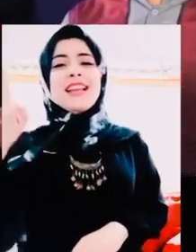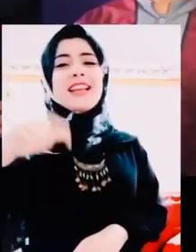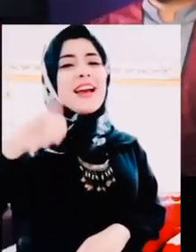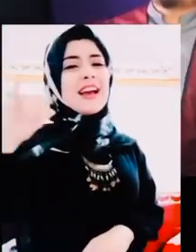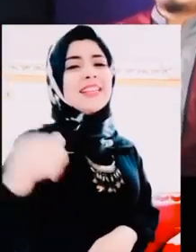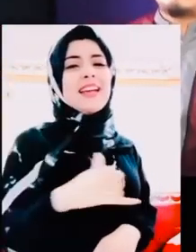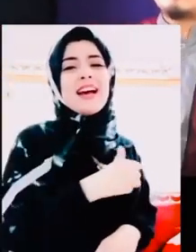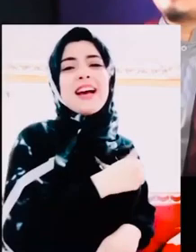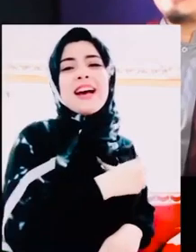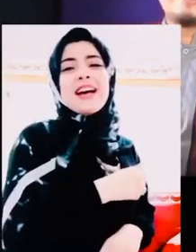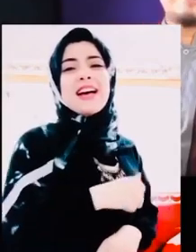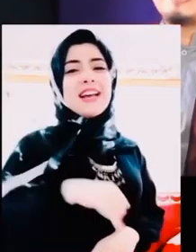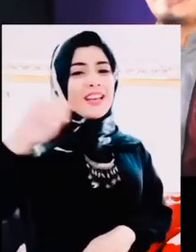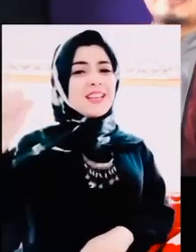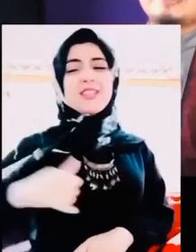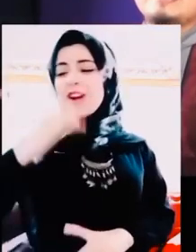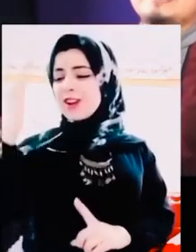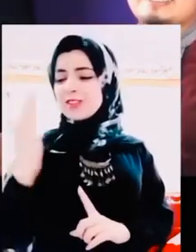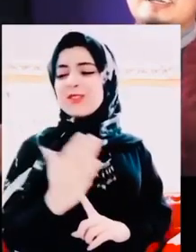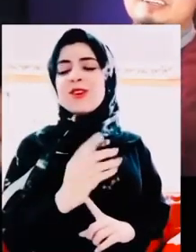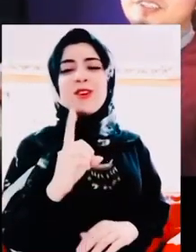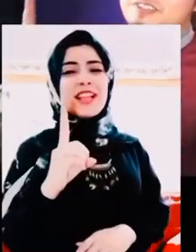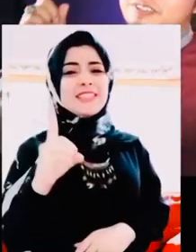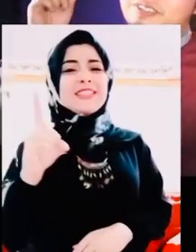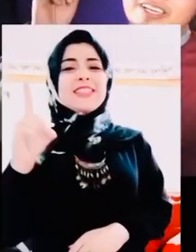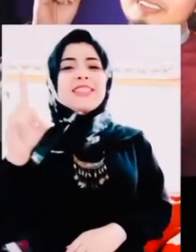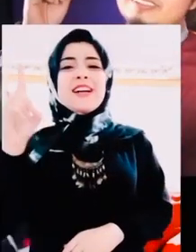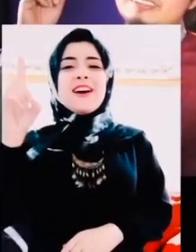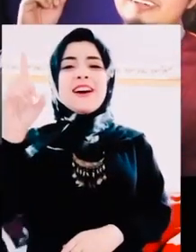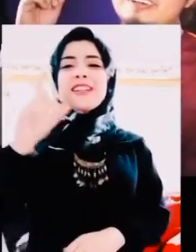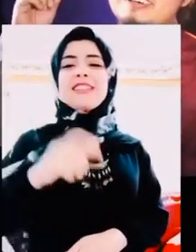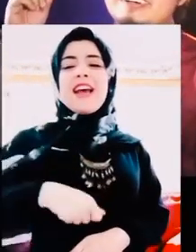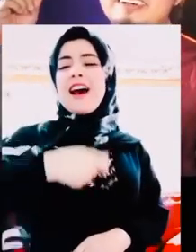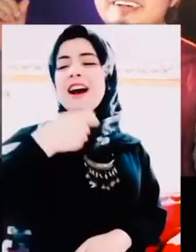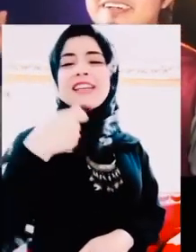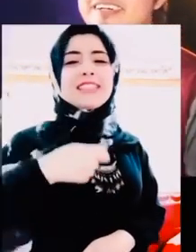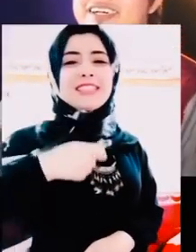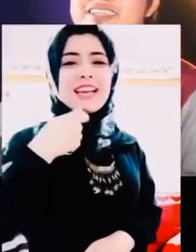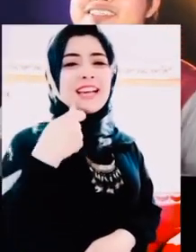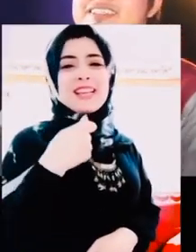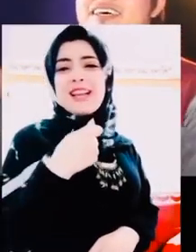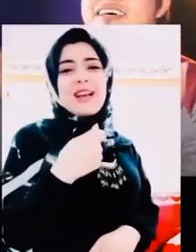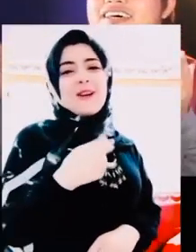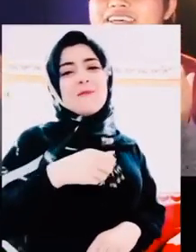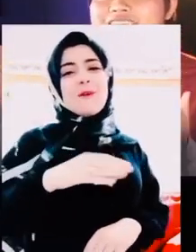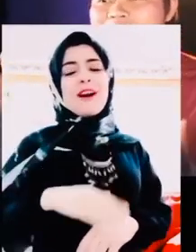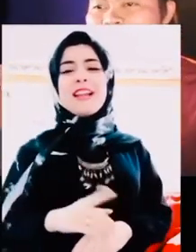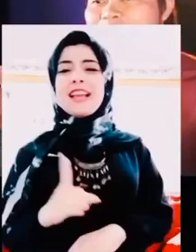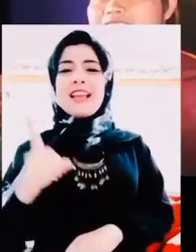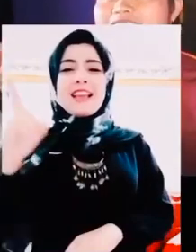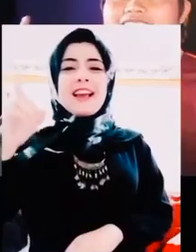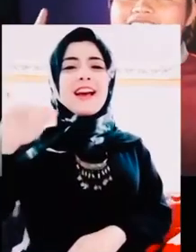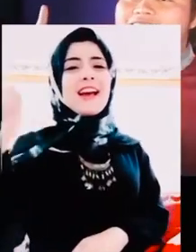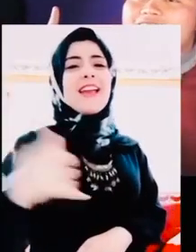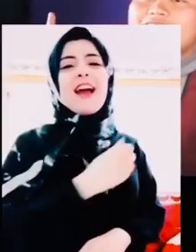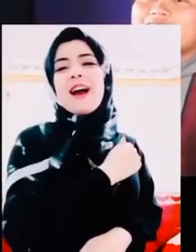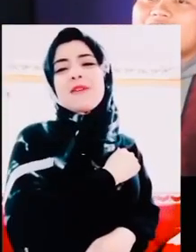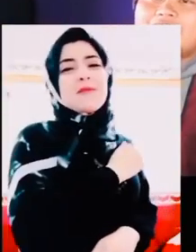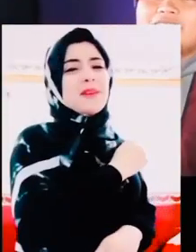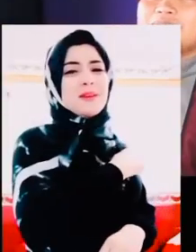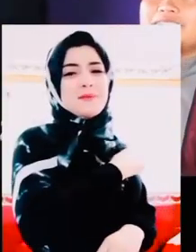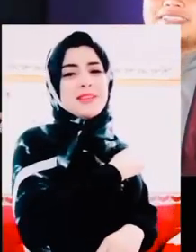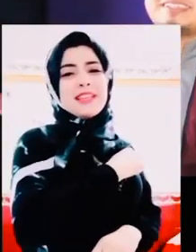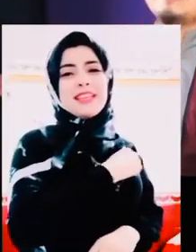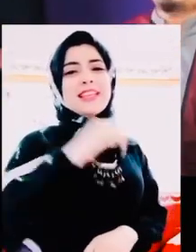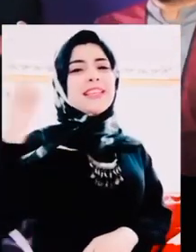السلام عليك يا رسول الله، السلام عليك